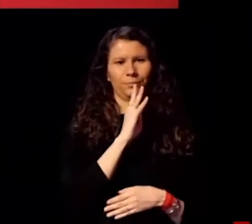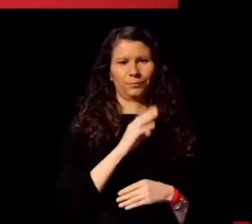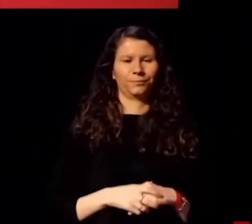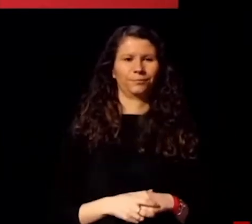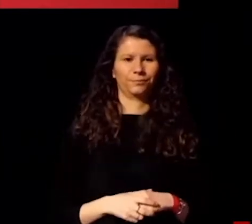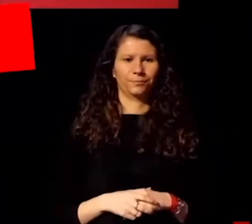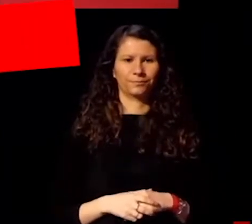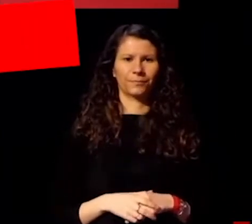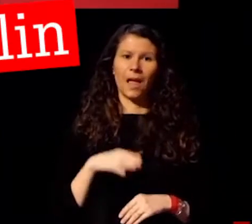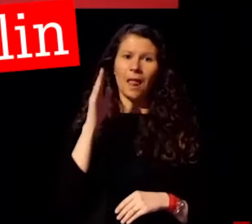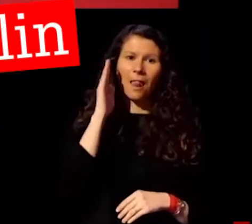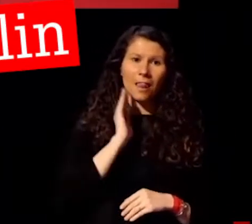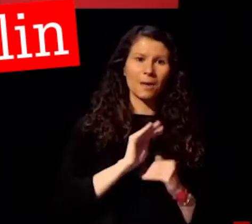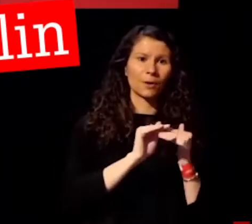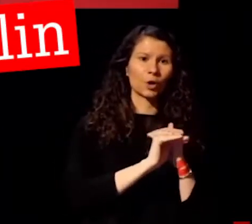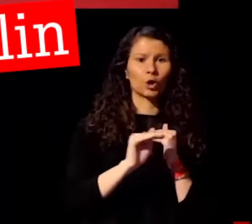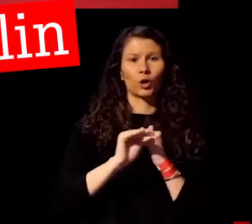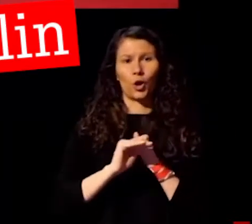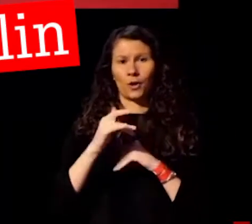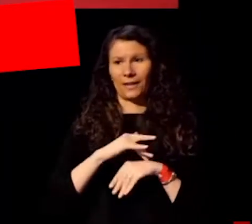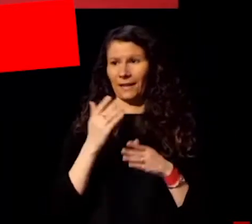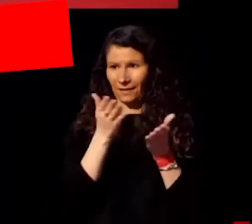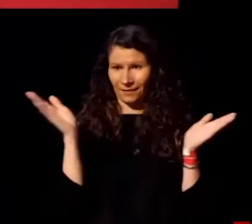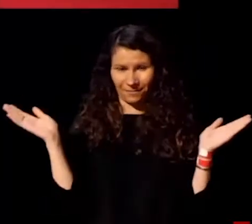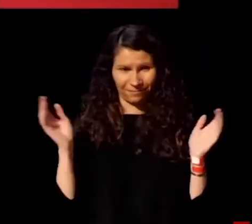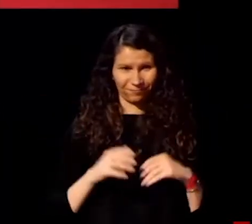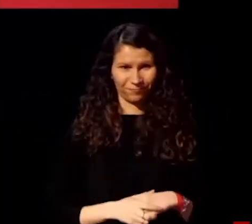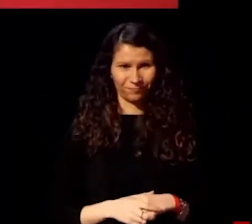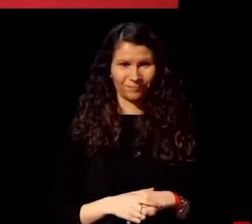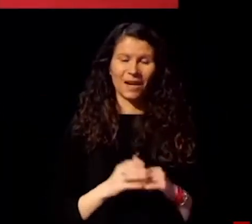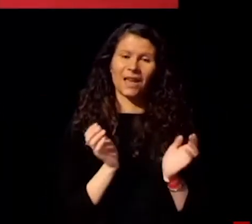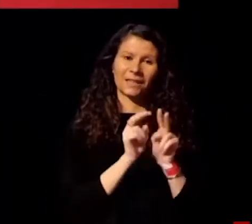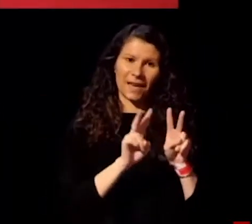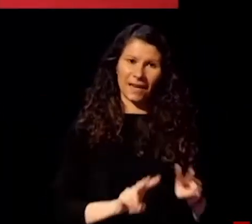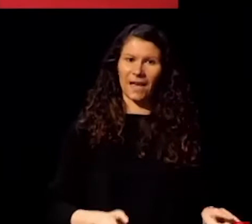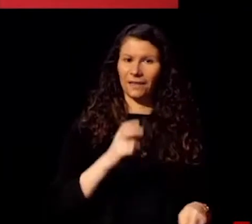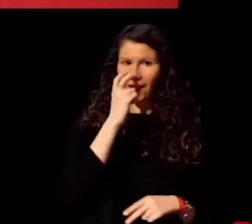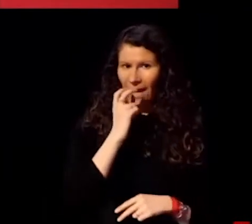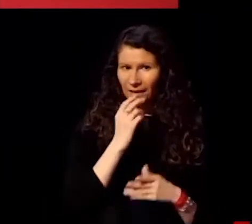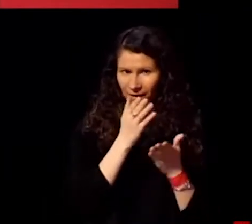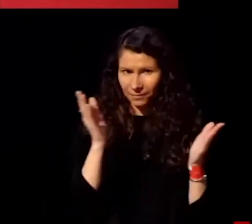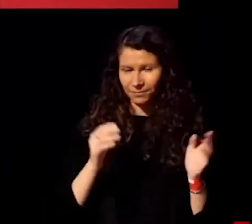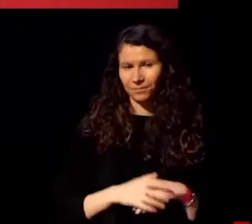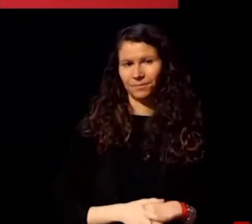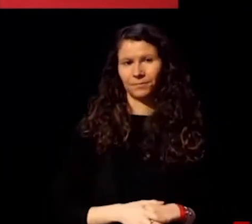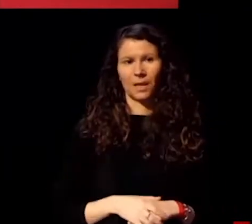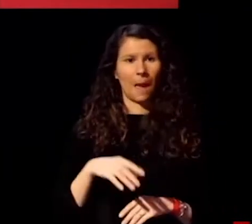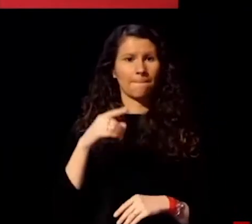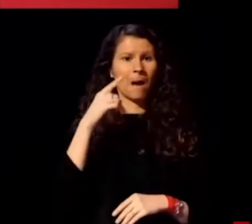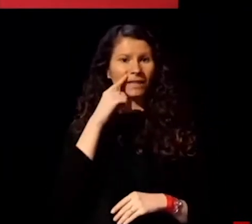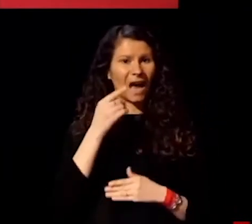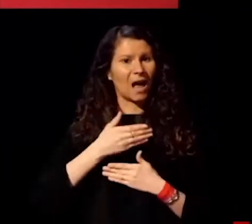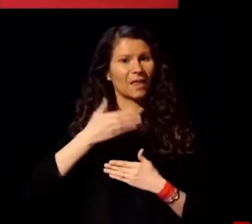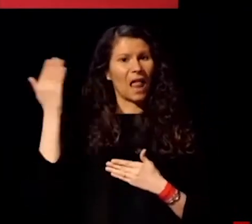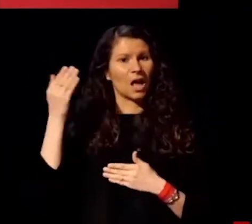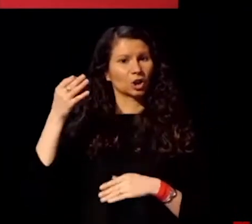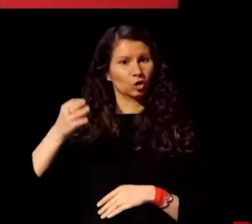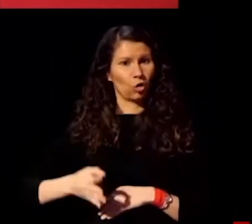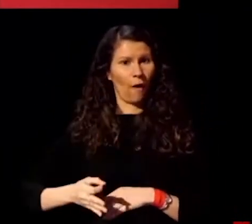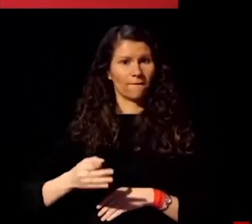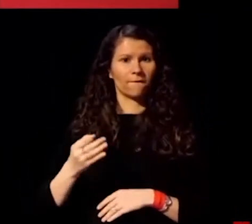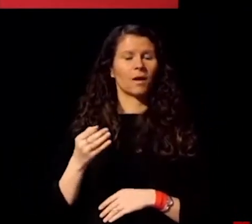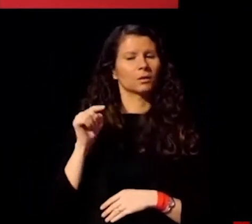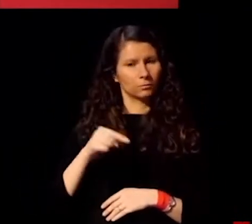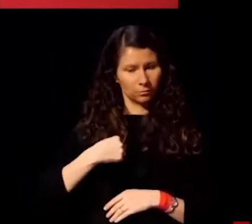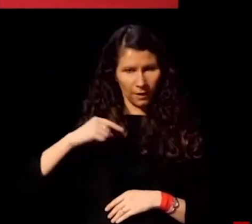liebe genossinnen und genossen sehr geehrte gäste in marzahn hellersdorf bewerbe ich mich